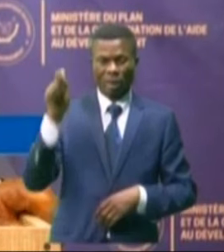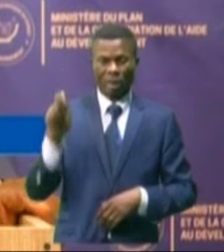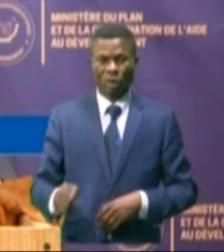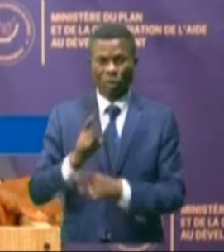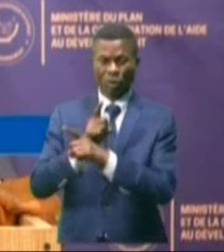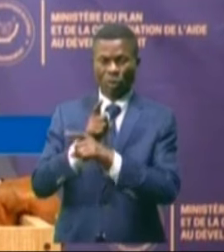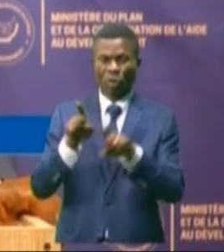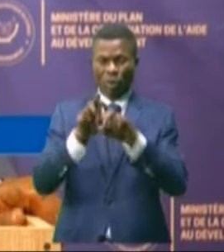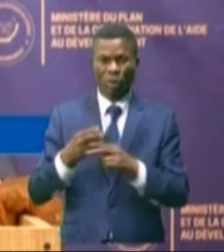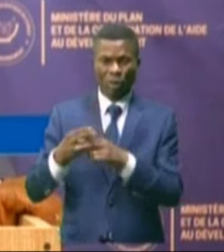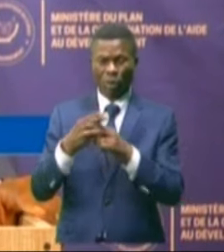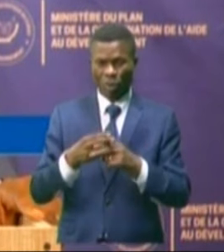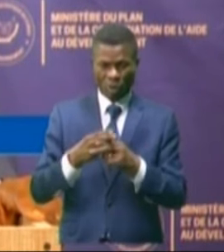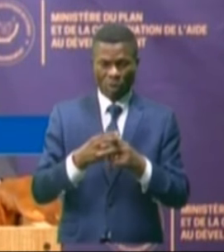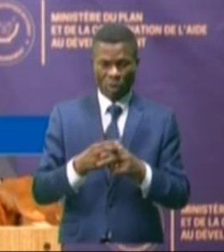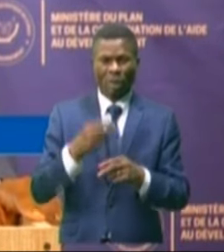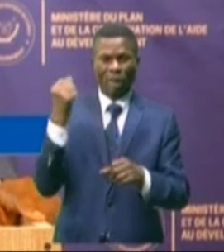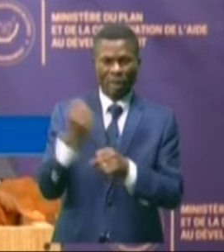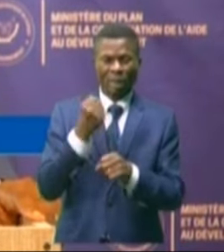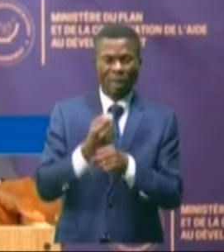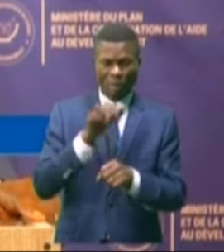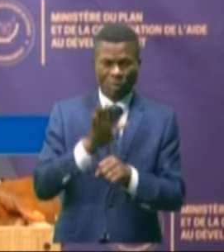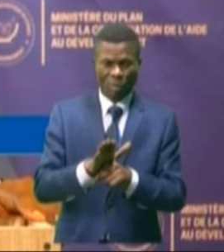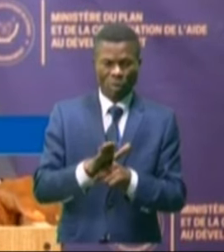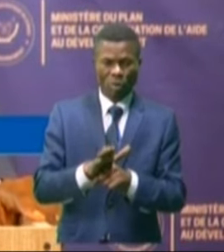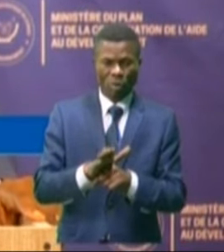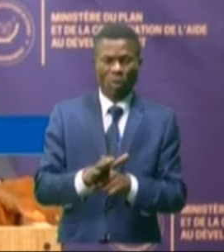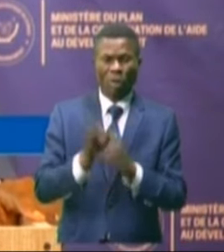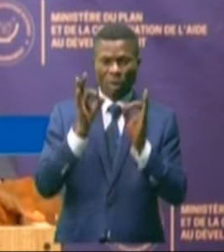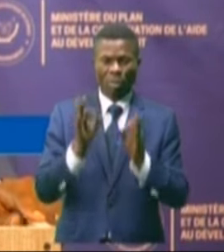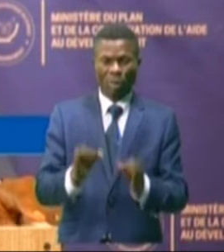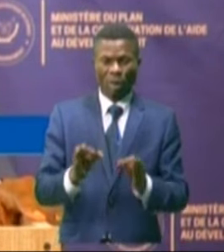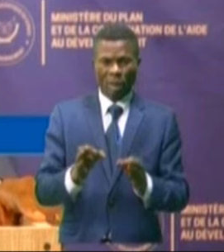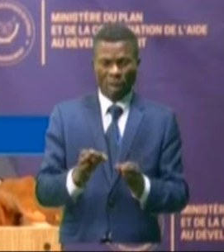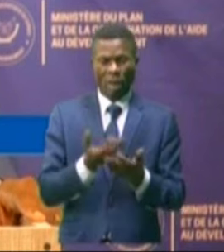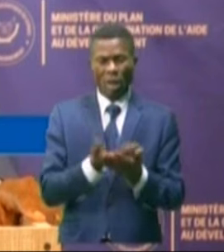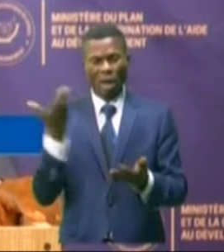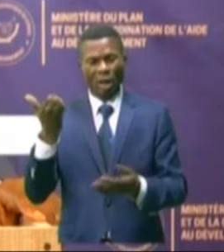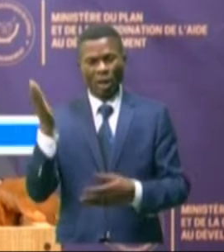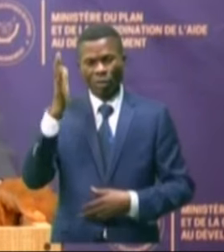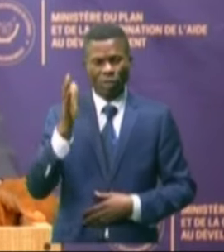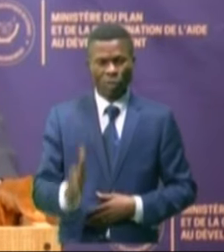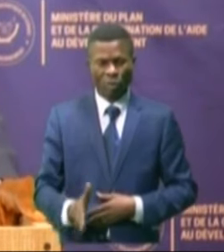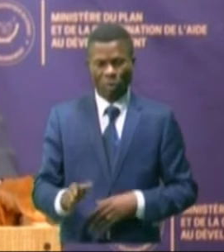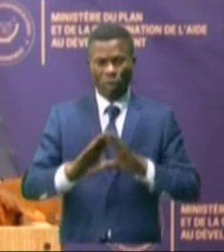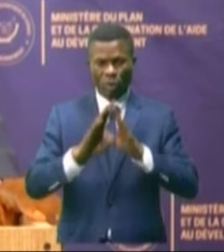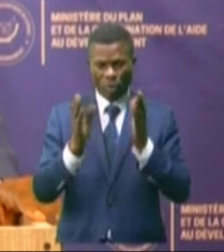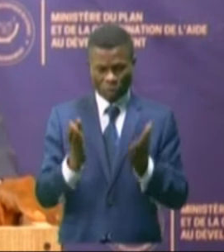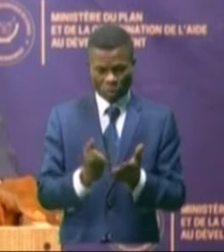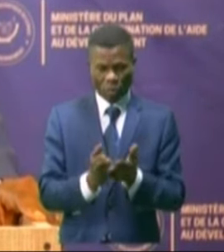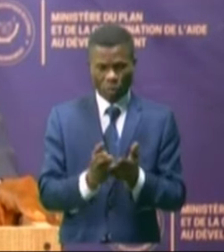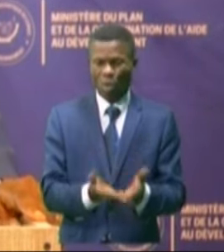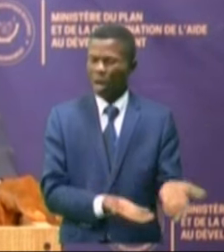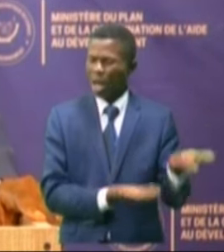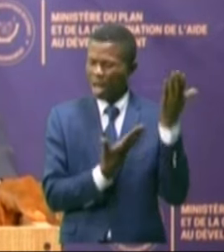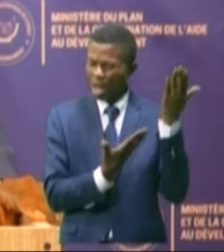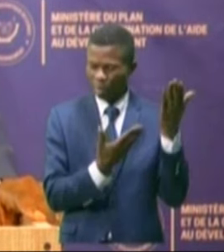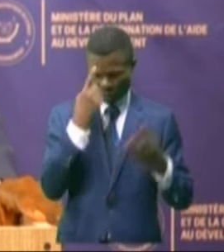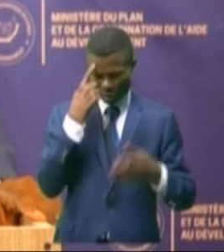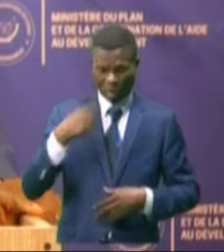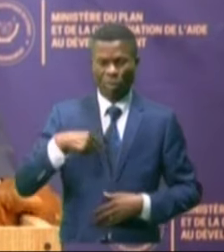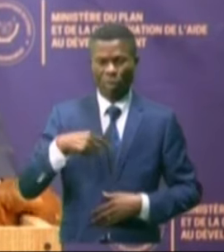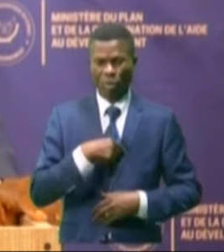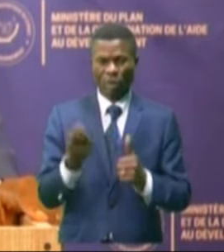et de sécurité s'emploient à annihiler, ne nous ôtera jamais ce que nous avons de plus précieux, à